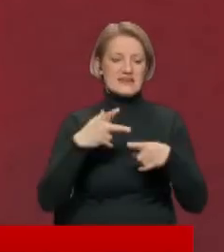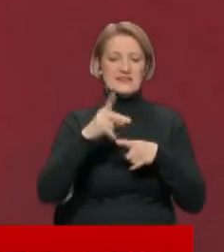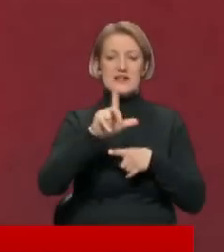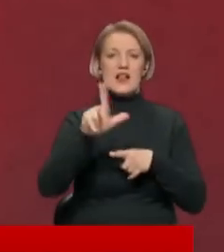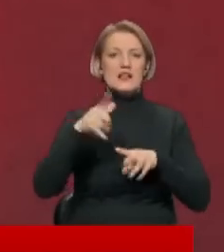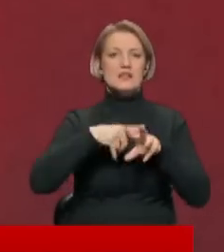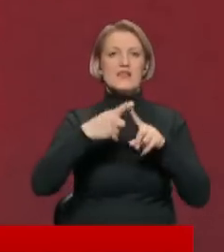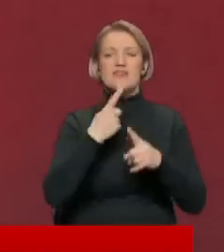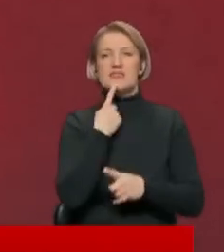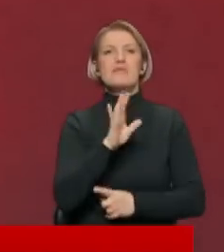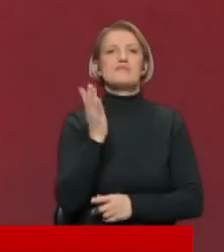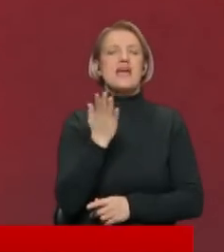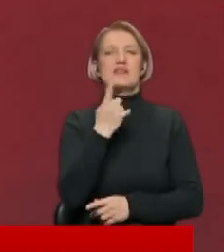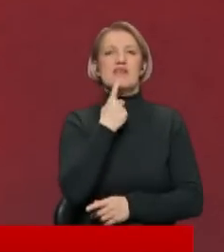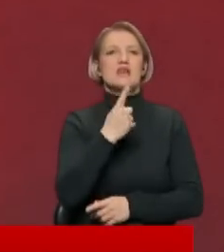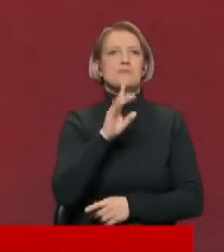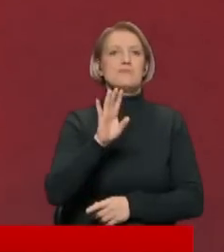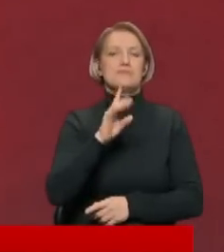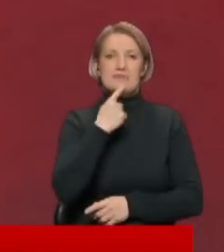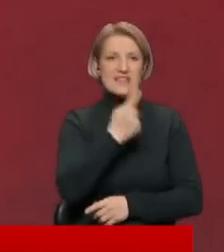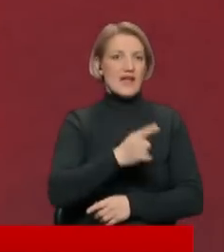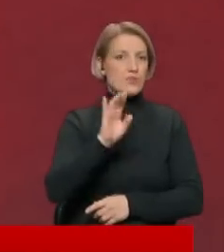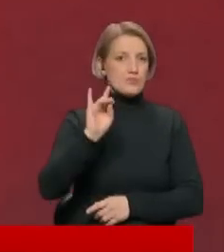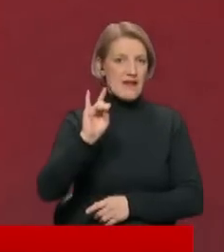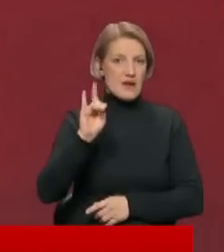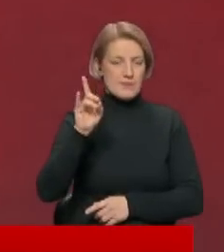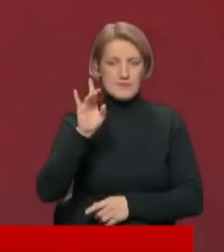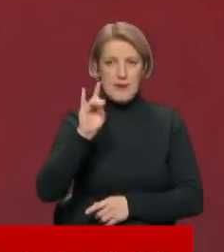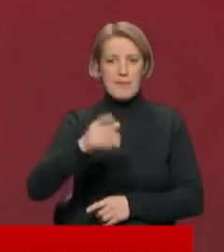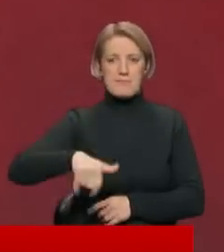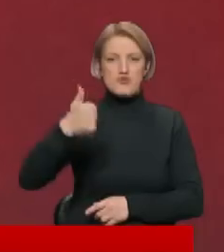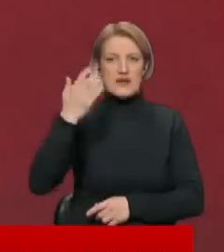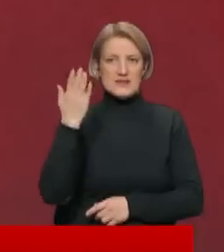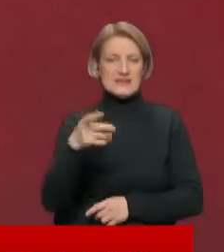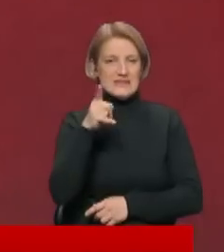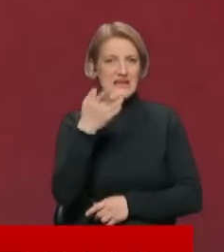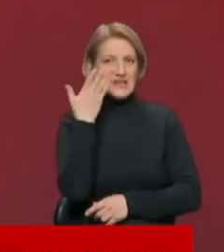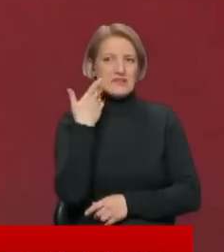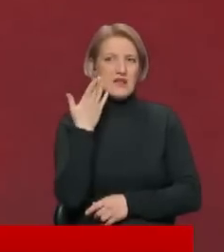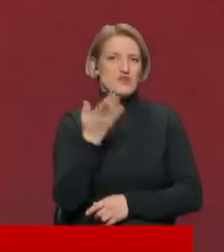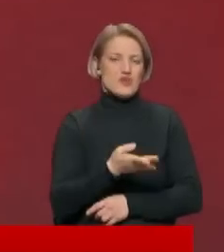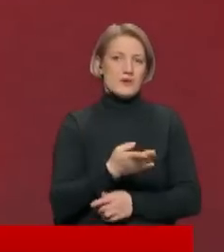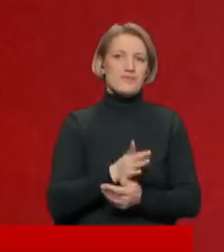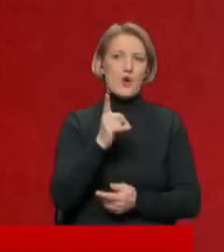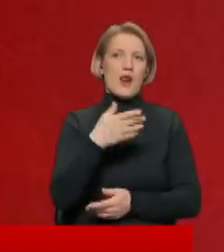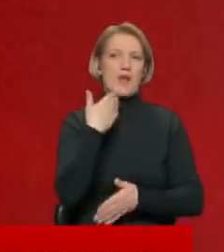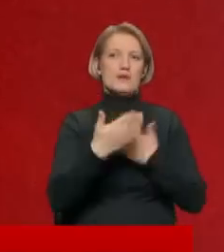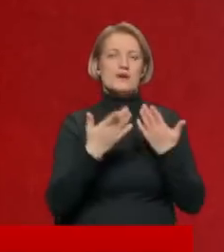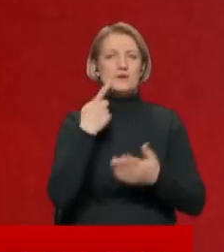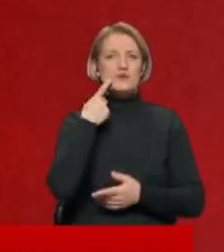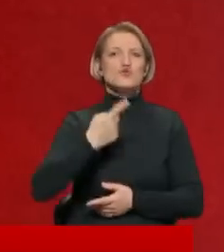de ne diyelim dedi Devlet Bahçeli sizde seyirci pozisyonunda Hani öyle tasvir